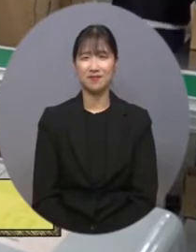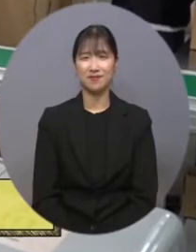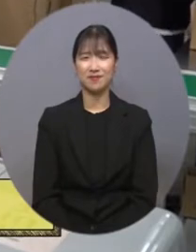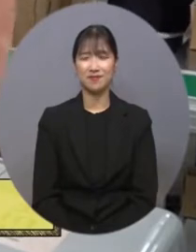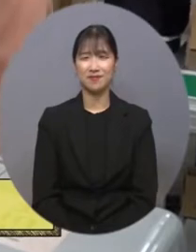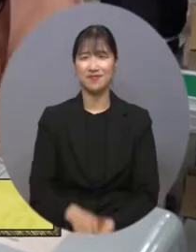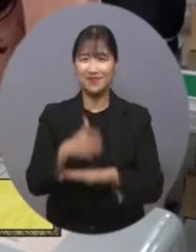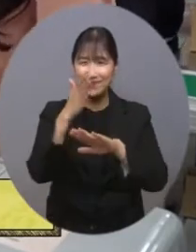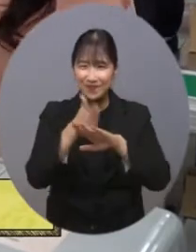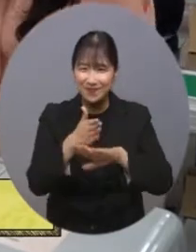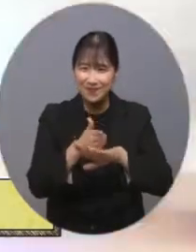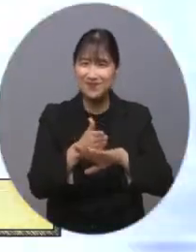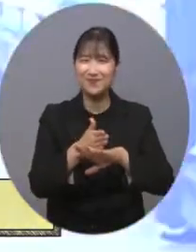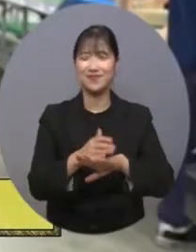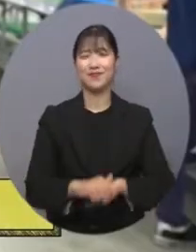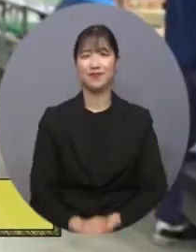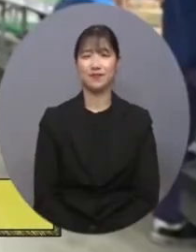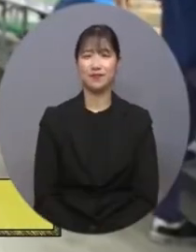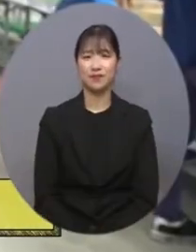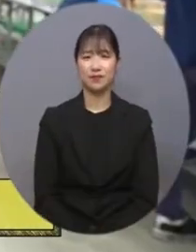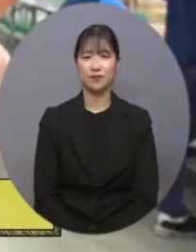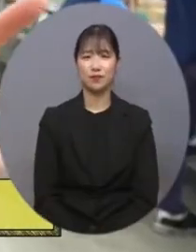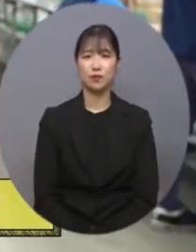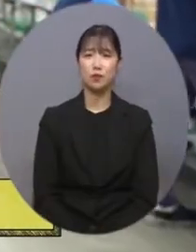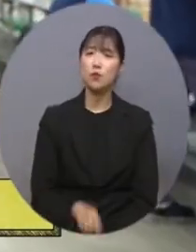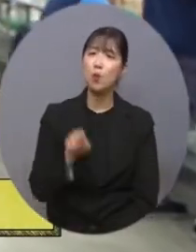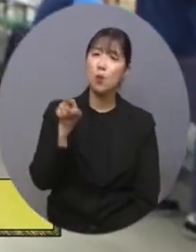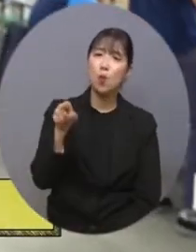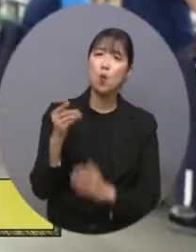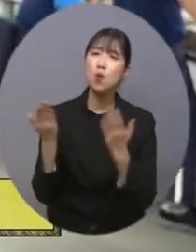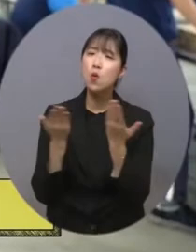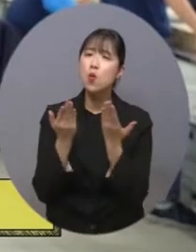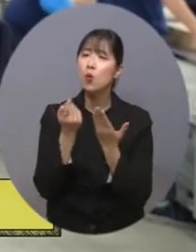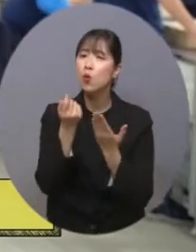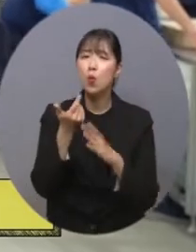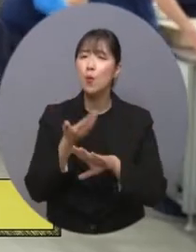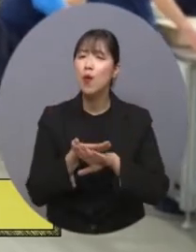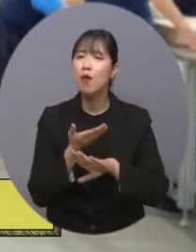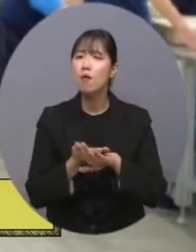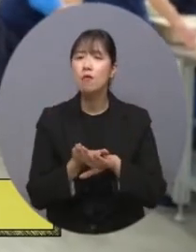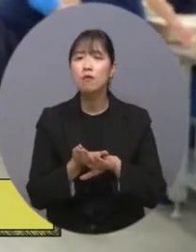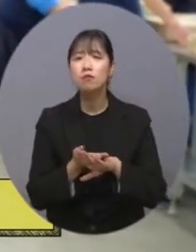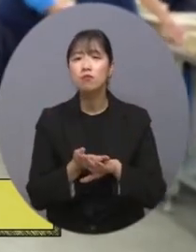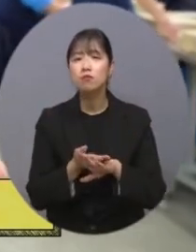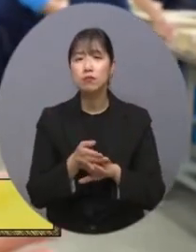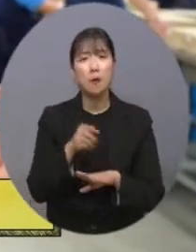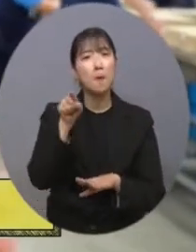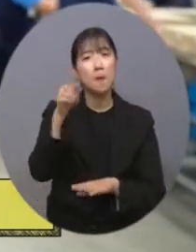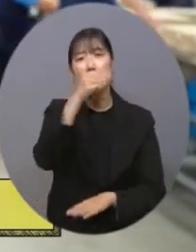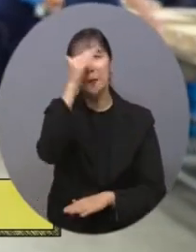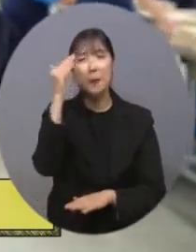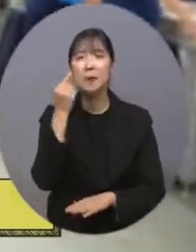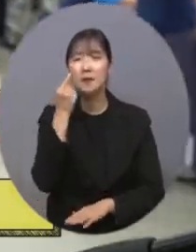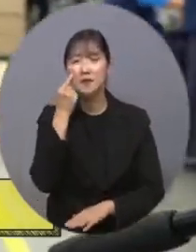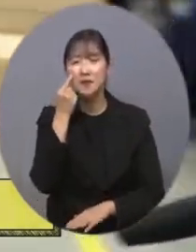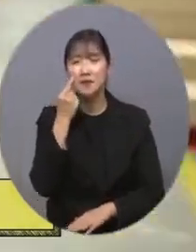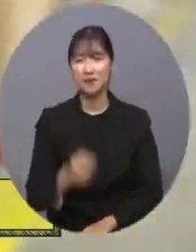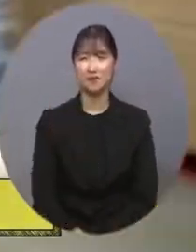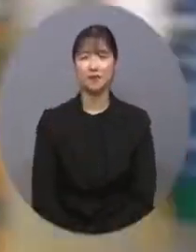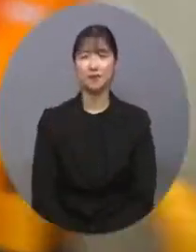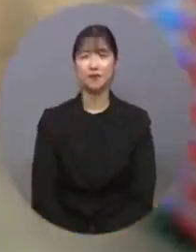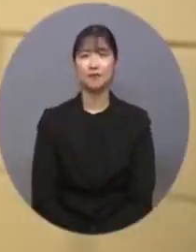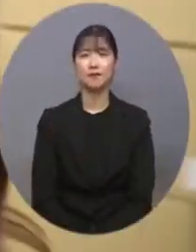있어. 오. 아, 감사합니다. 그런데 지금 저기는 조금 다른 것 같은데요. 지금 한번 구경해보러 가도록